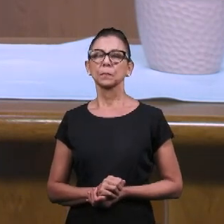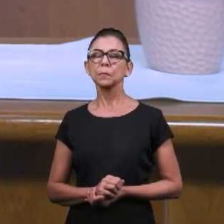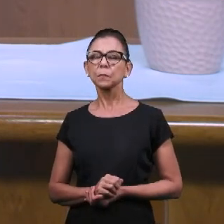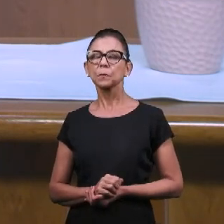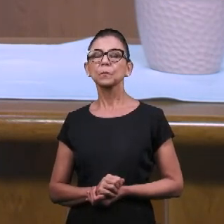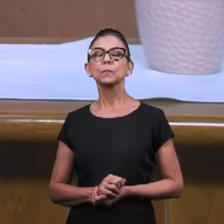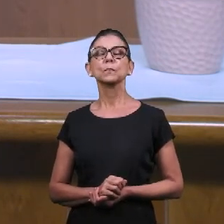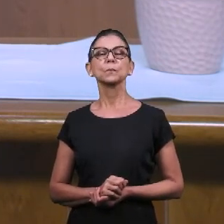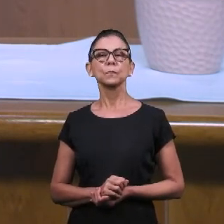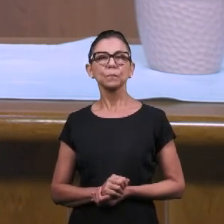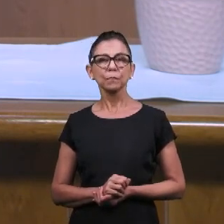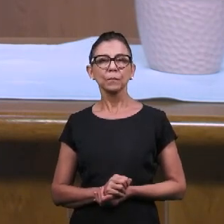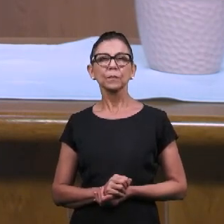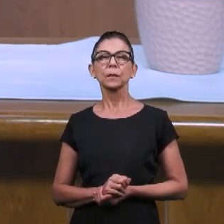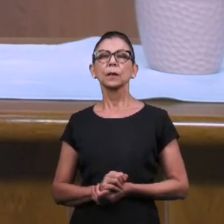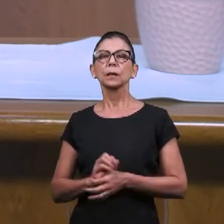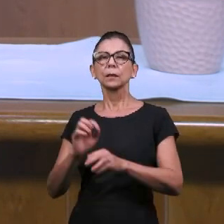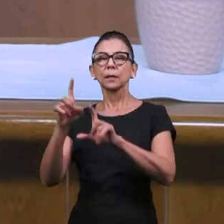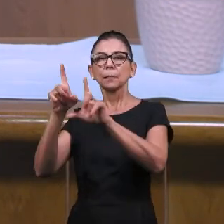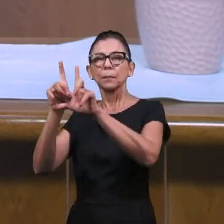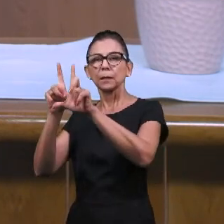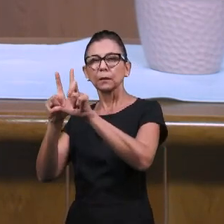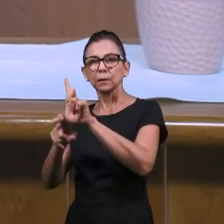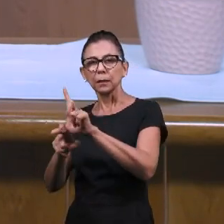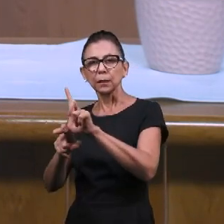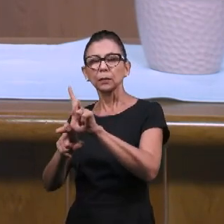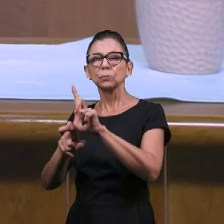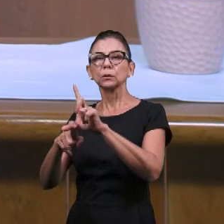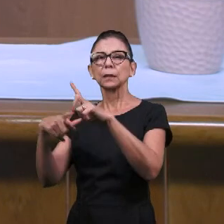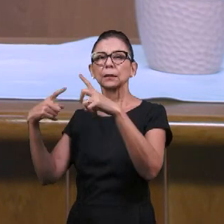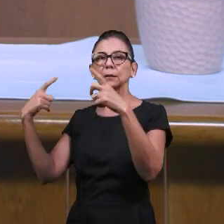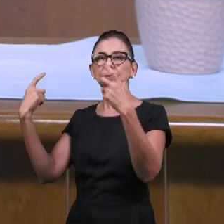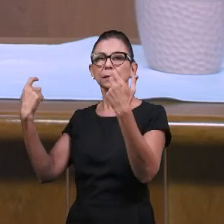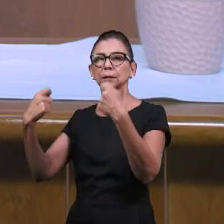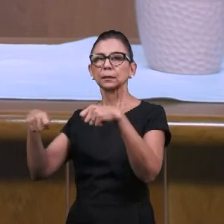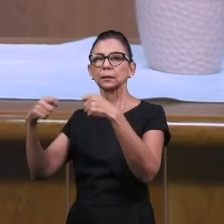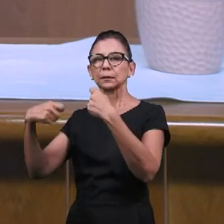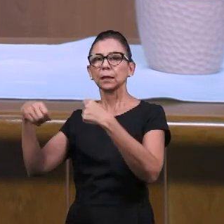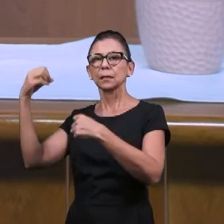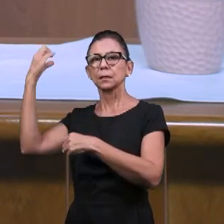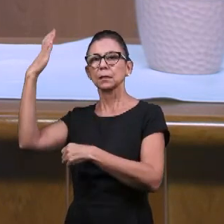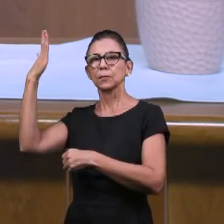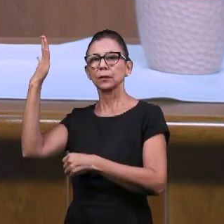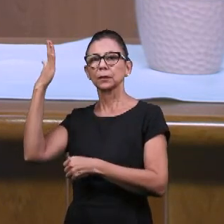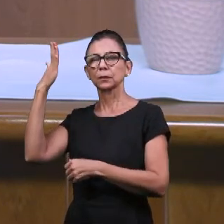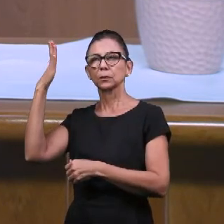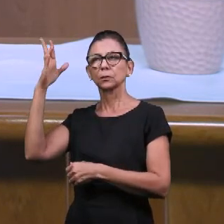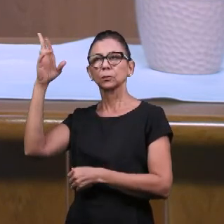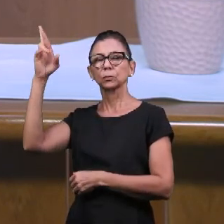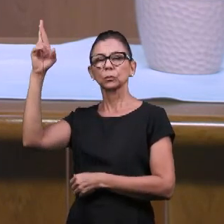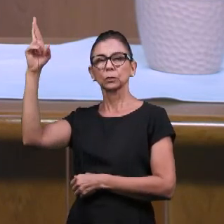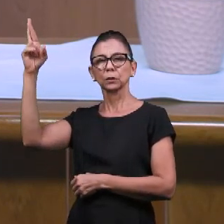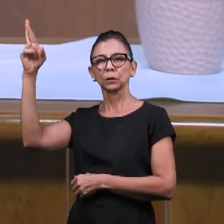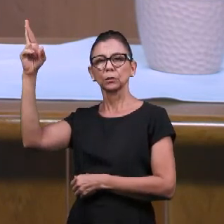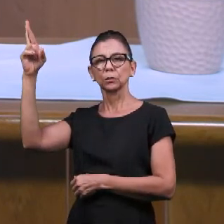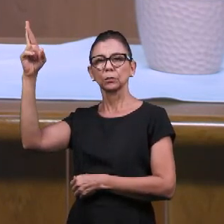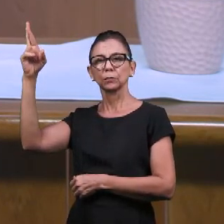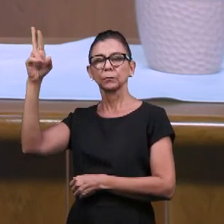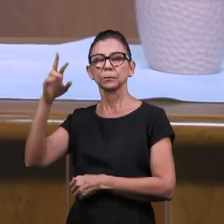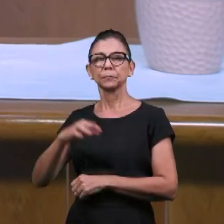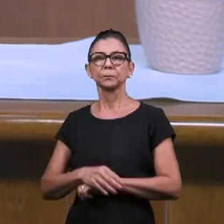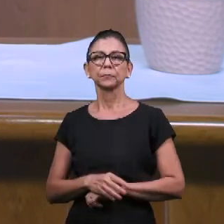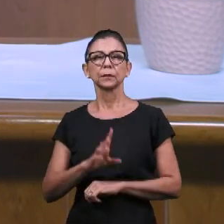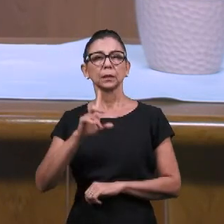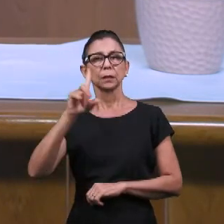стоя гордо, получая от Господа откровения необходимые.